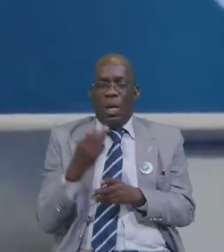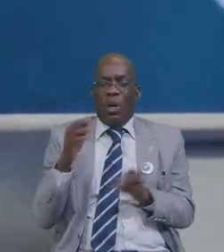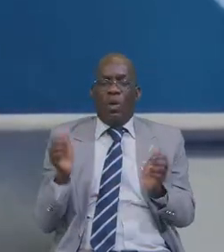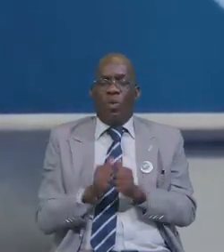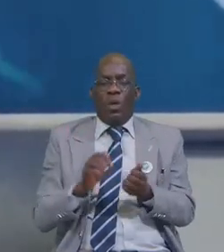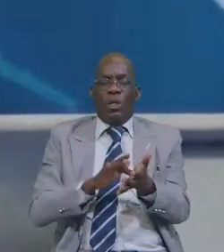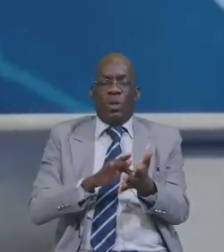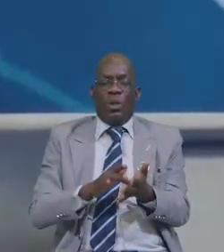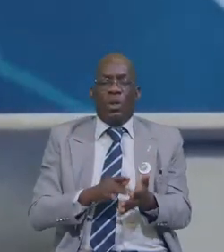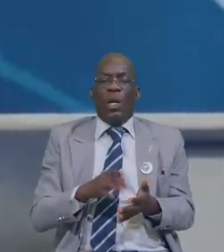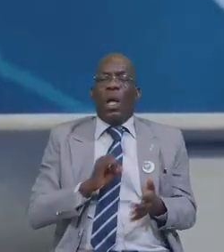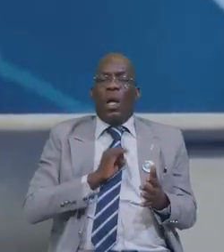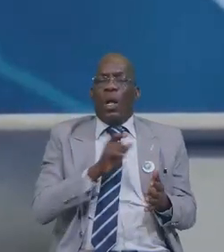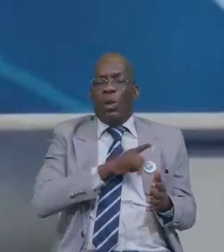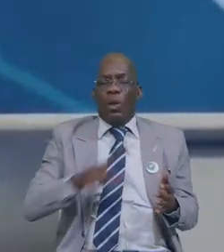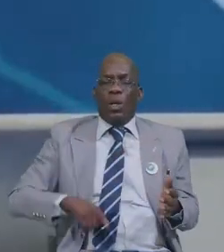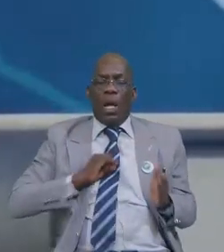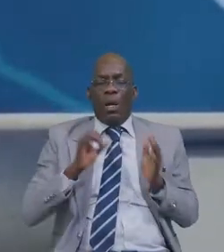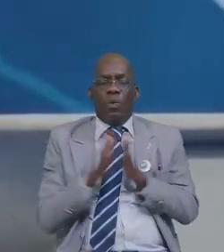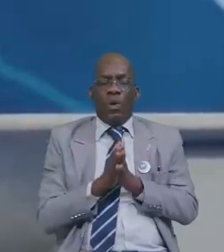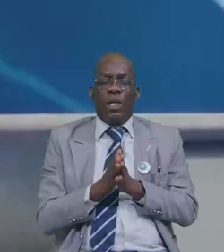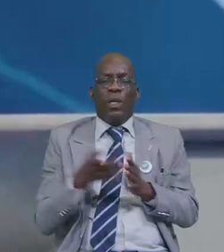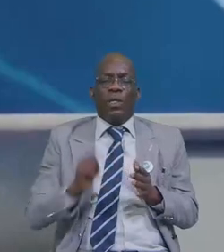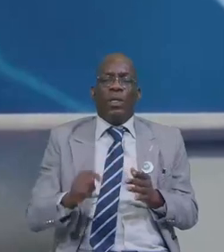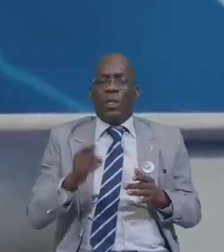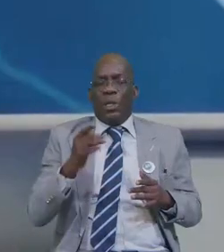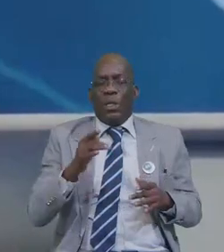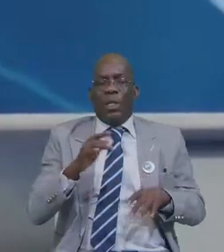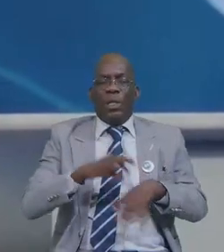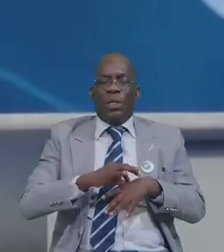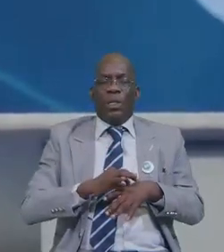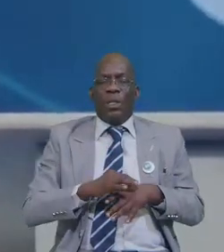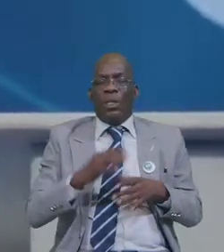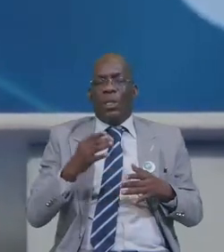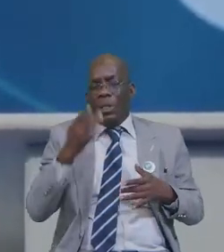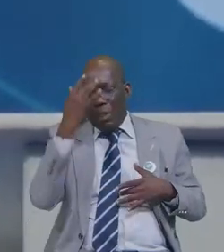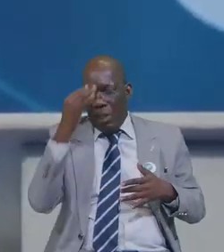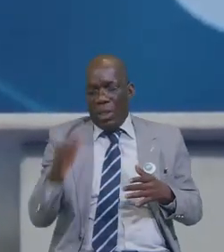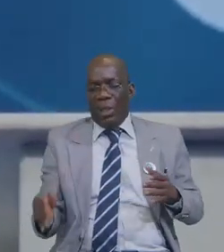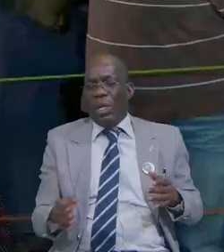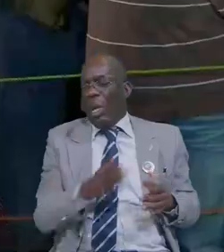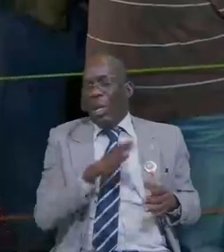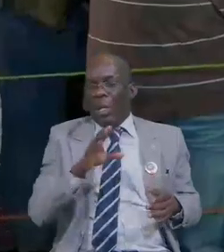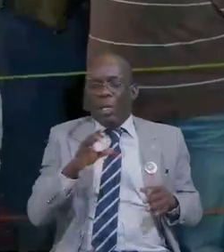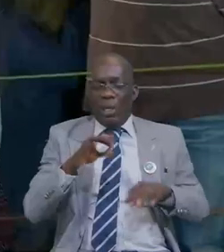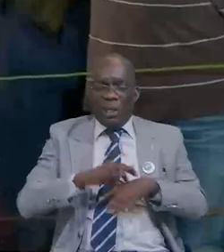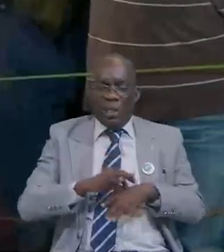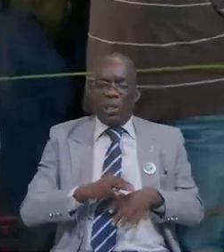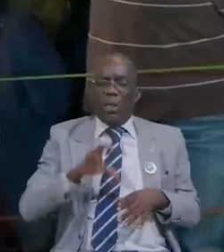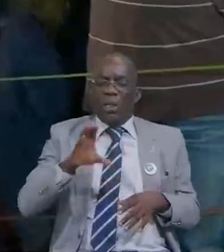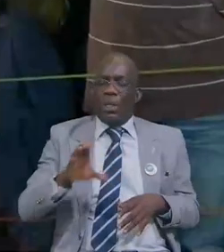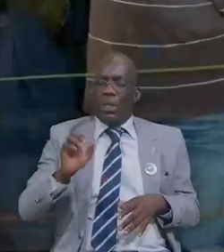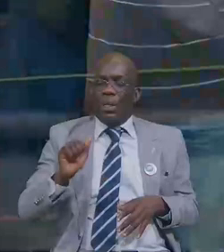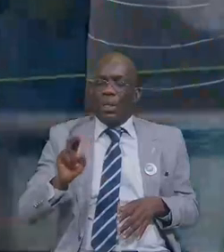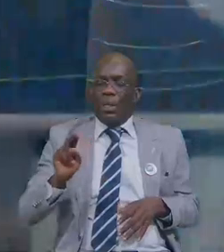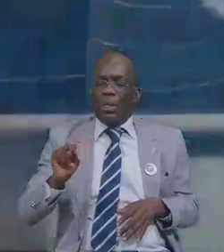maladies qui ne peuvent être traitées médicalement, maladies de la peau, cancer de la peau, il faut tout ôter maintenant au nom de